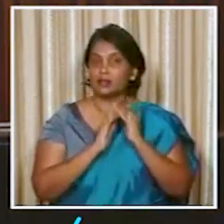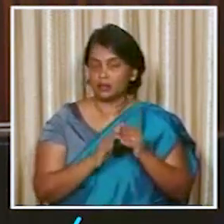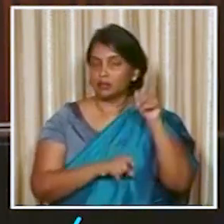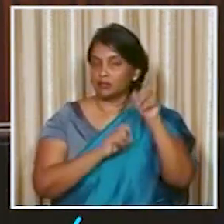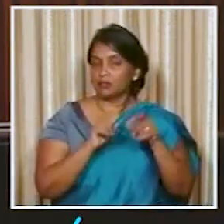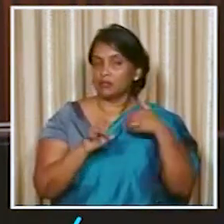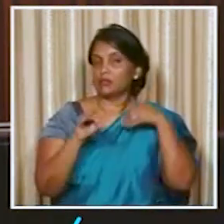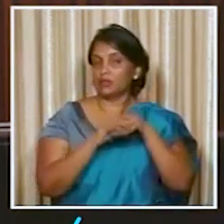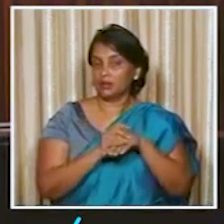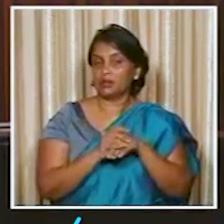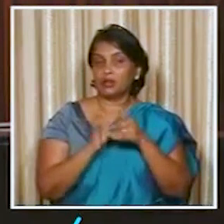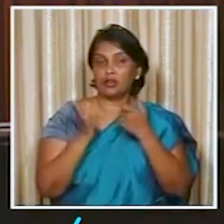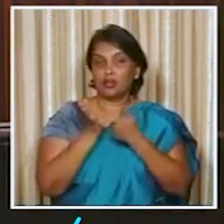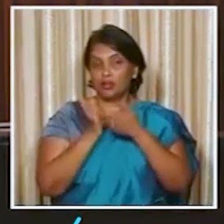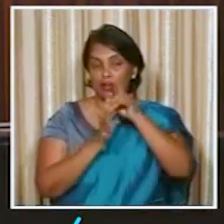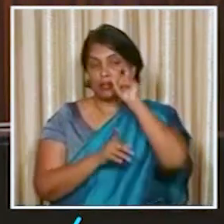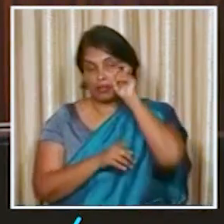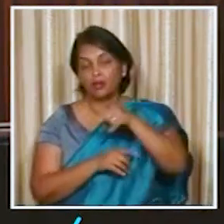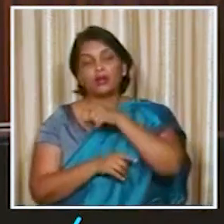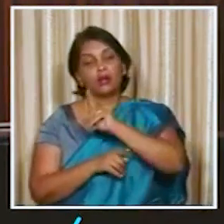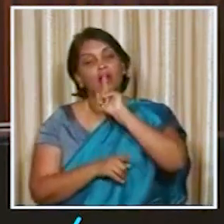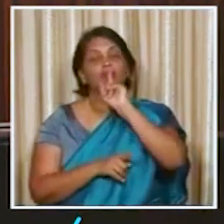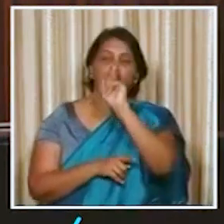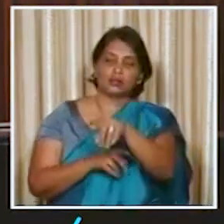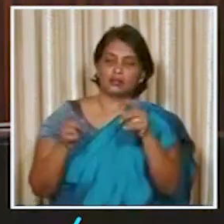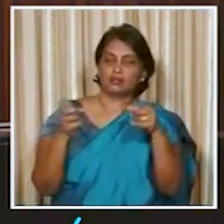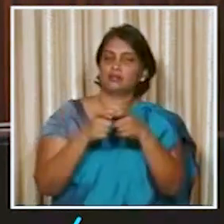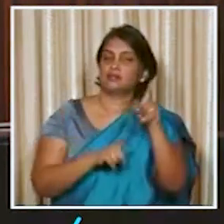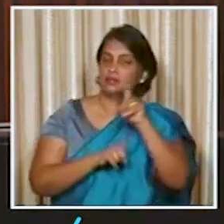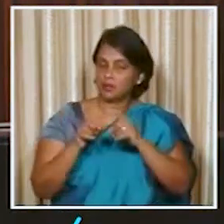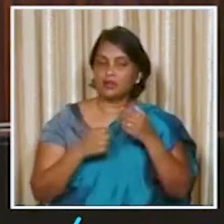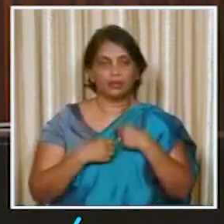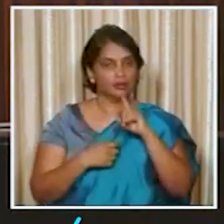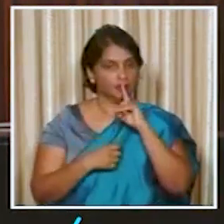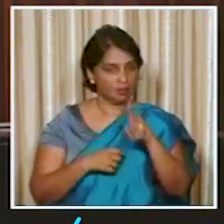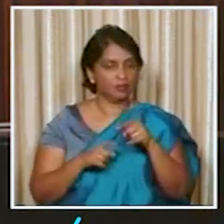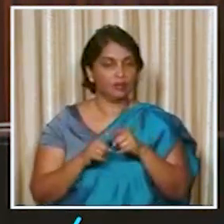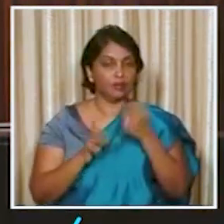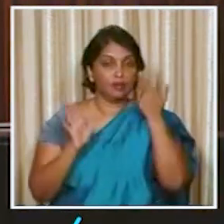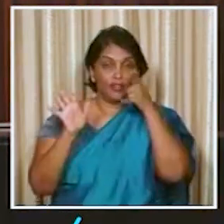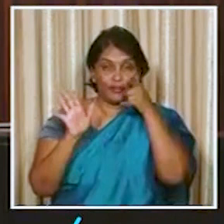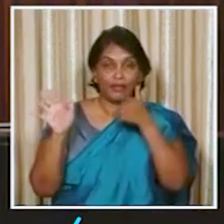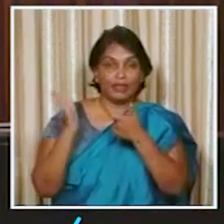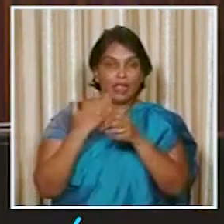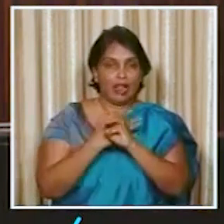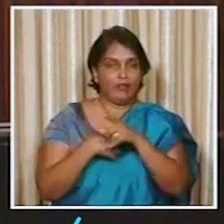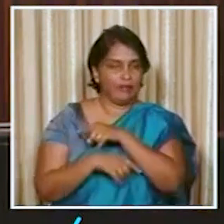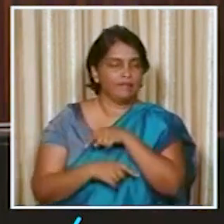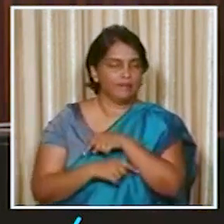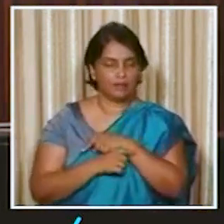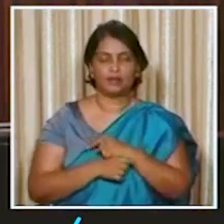නිලධාරී රැඳී සිටි කුටිය පෙන්වමින් අවශ්‍ය නම් ඔවුන් හා සාකච්ඡා කිරීමටත් මා ප්‍රකාශ කළ ආකාරයෙන්ම දර්ශනවල පටිගත වී